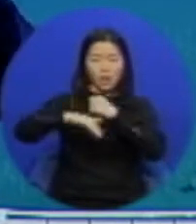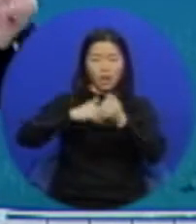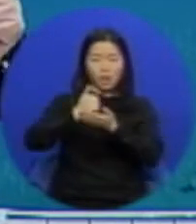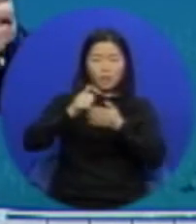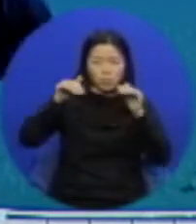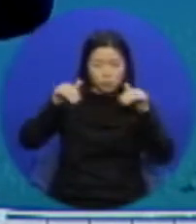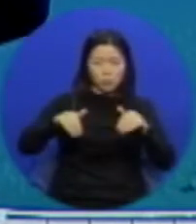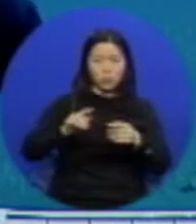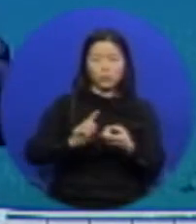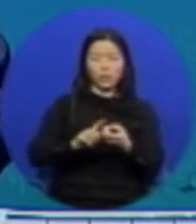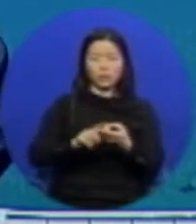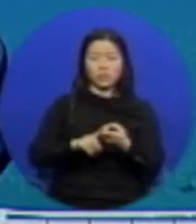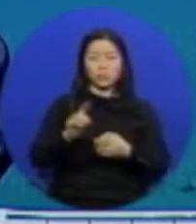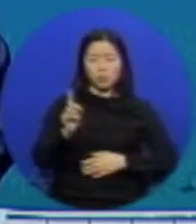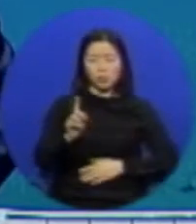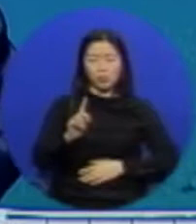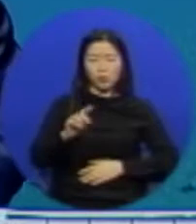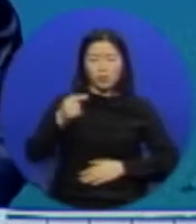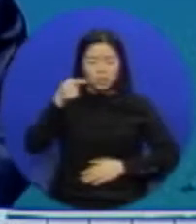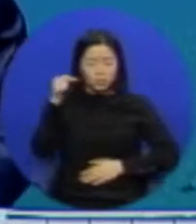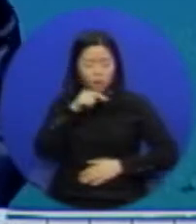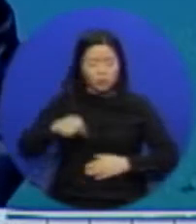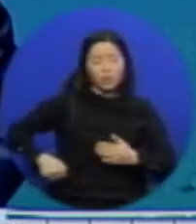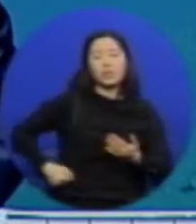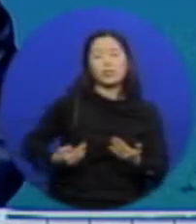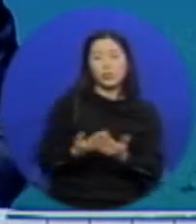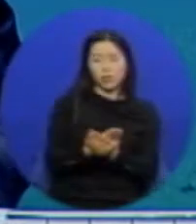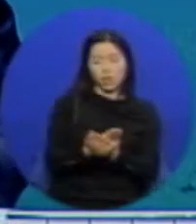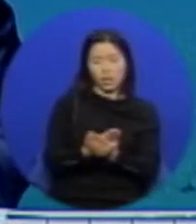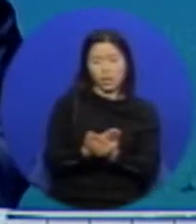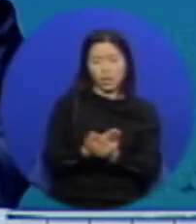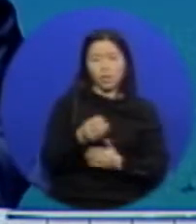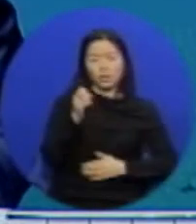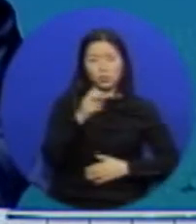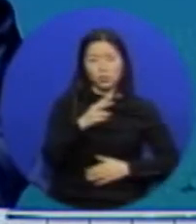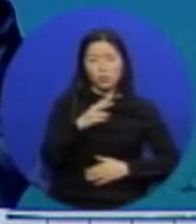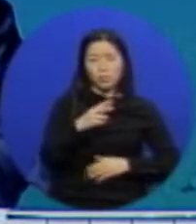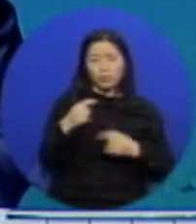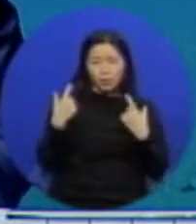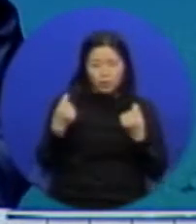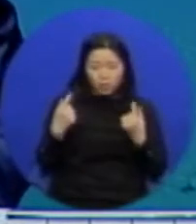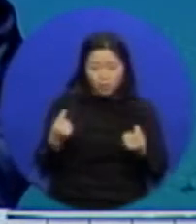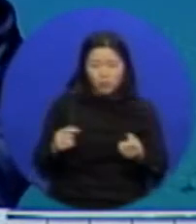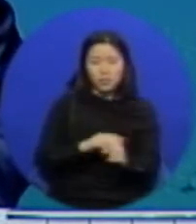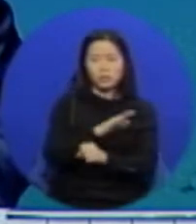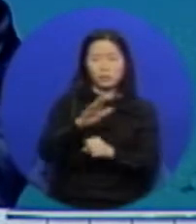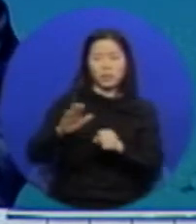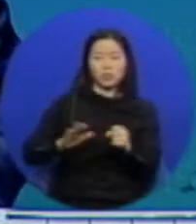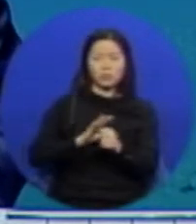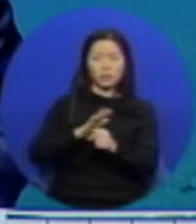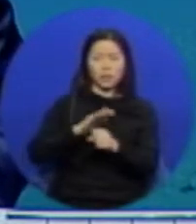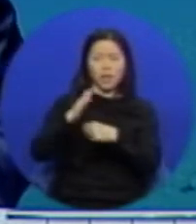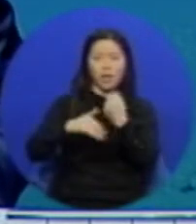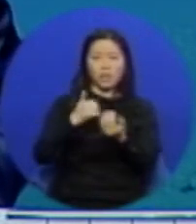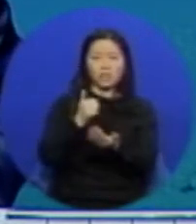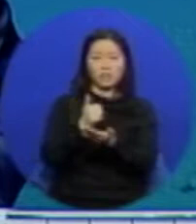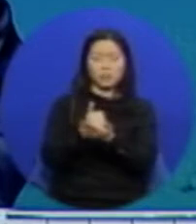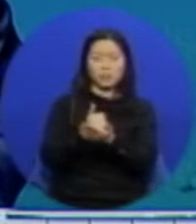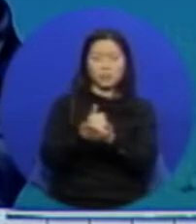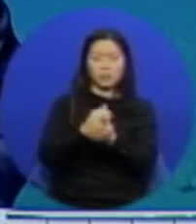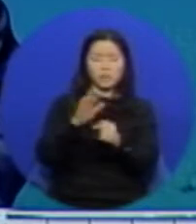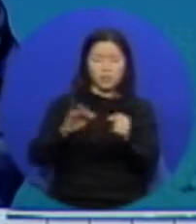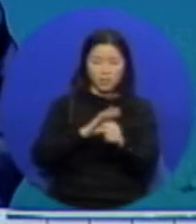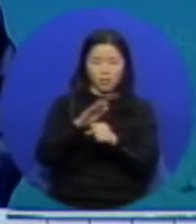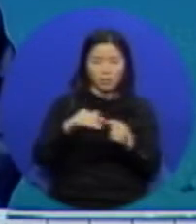철저히 회개하고 하나님의 용서가 없고 그리고는 여전히 변함 은 하나님의 사랑 축복을 믿고 함께 계시는